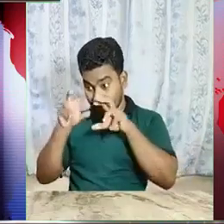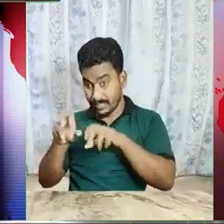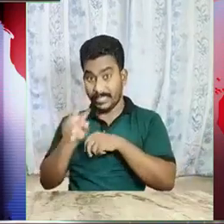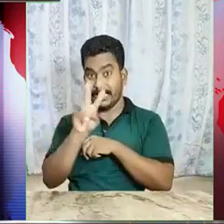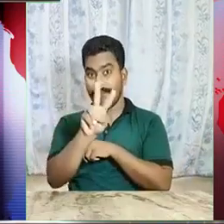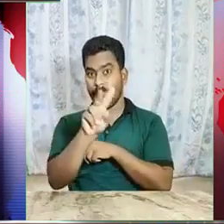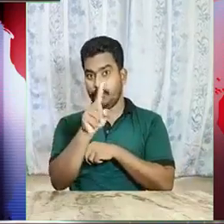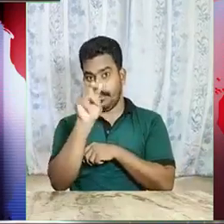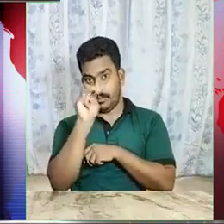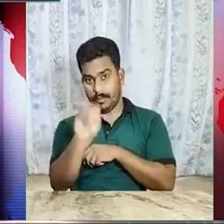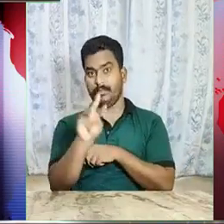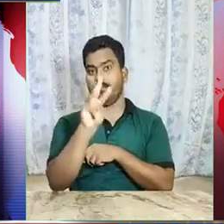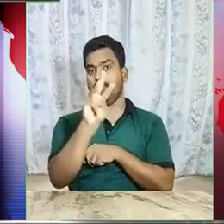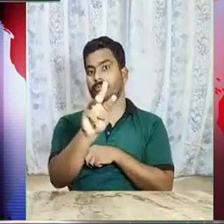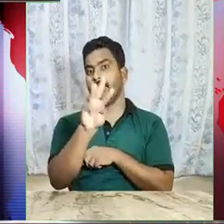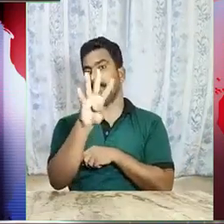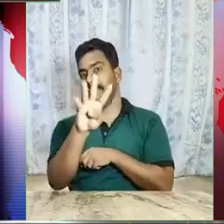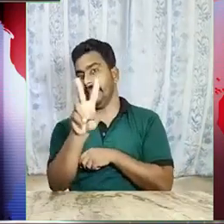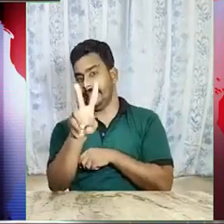നിരീക്ഷണത്തിലുള്ളത്